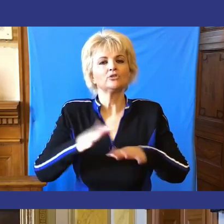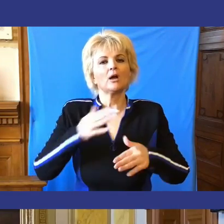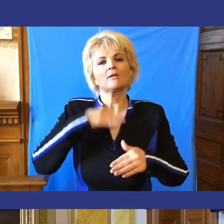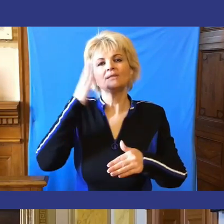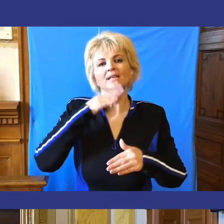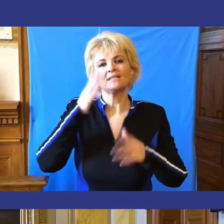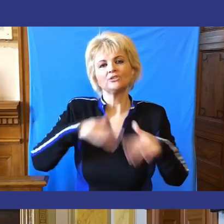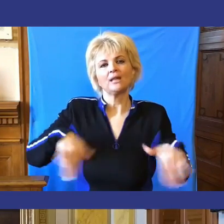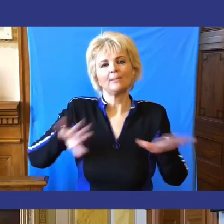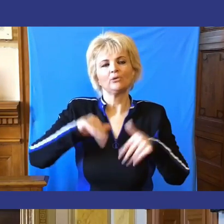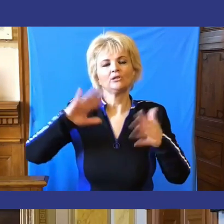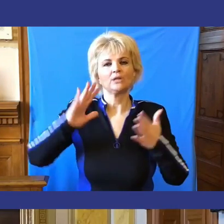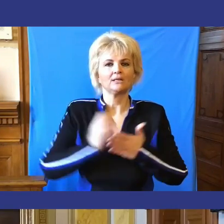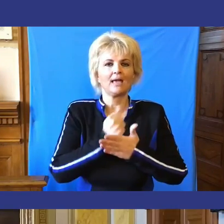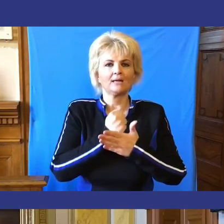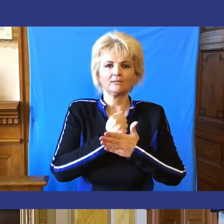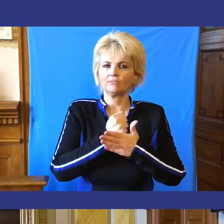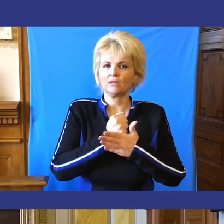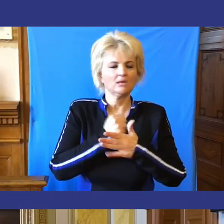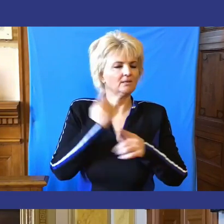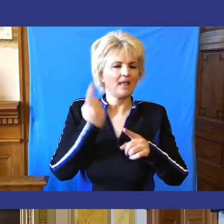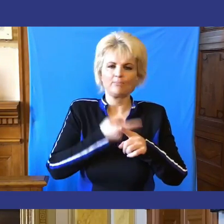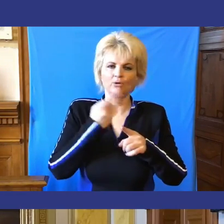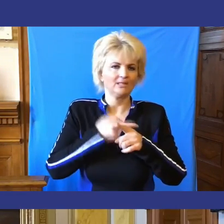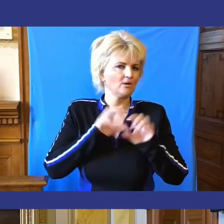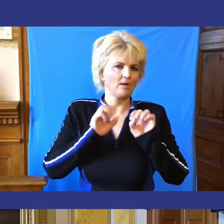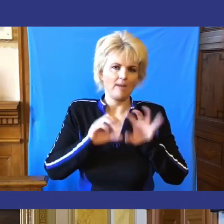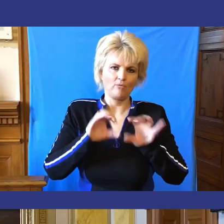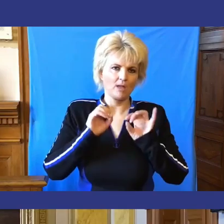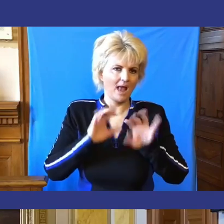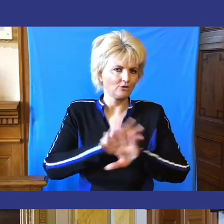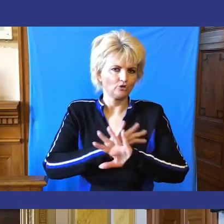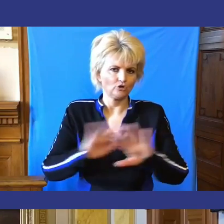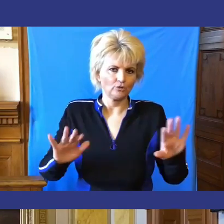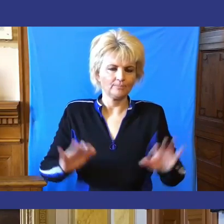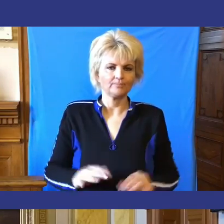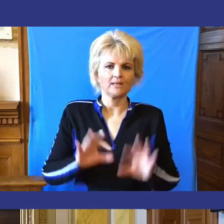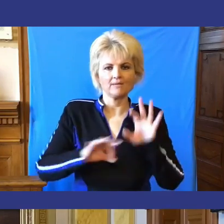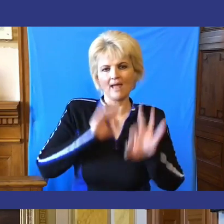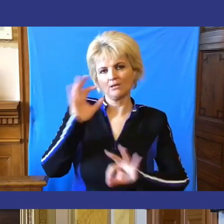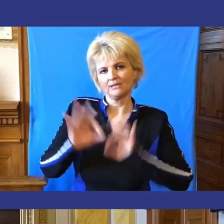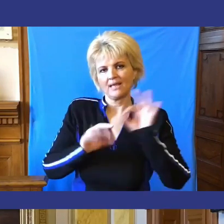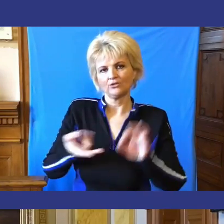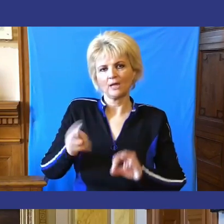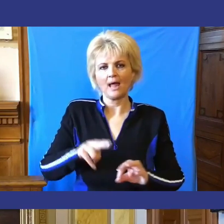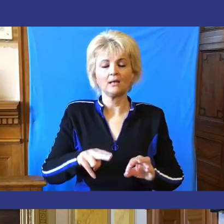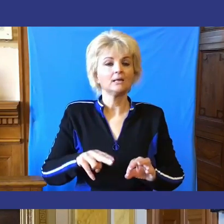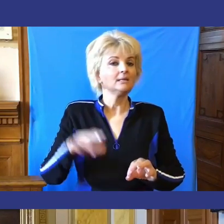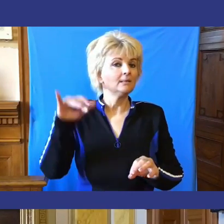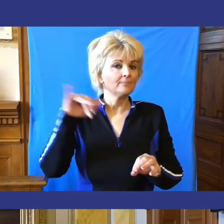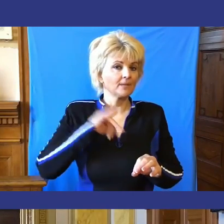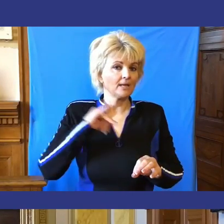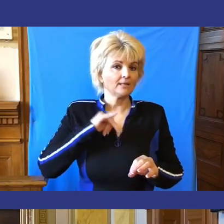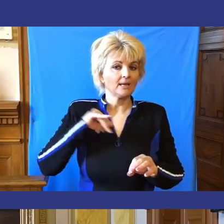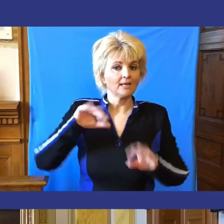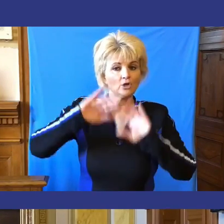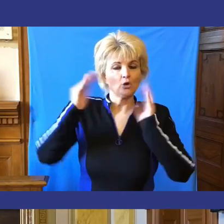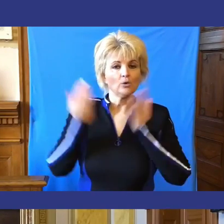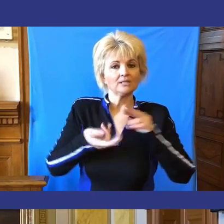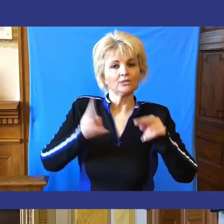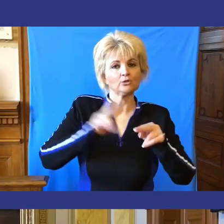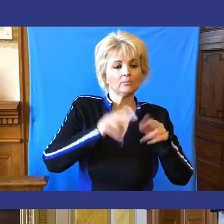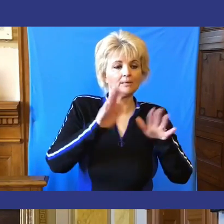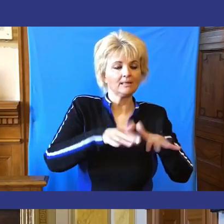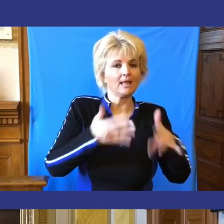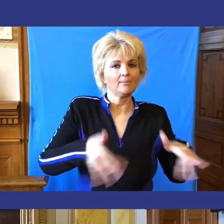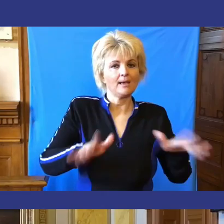nyert, tehát nem lehet mondani, hogy bármilyen politikai befolyás lett volna itt a mi esetünkben a kiválasztásnál. Érdekes módon az összes többi